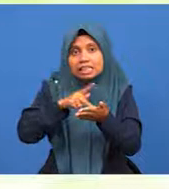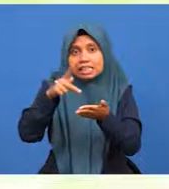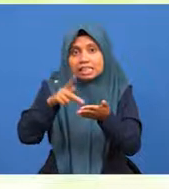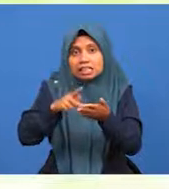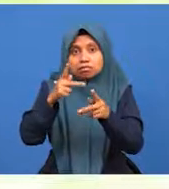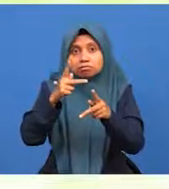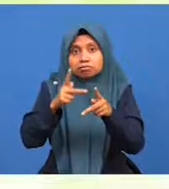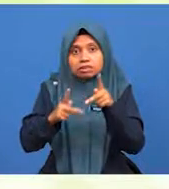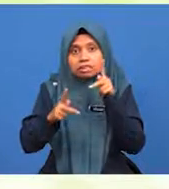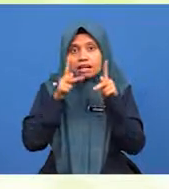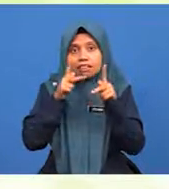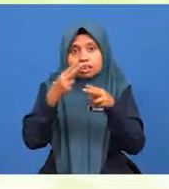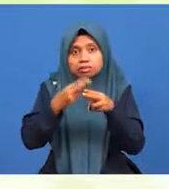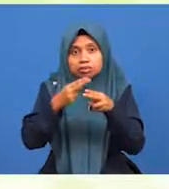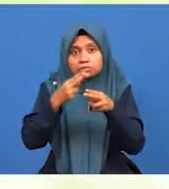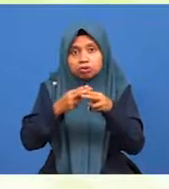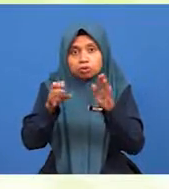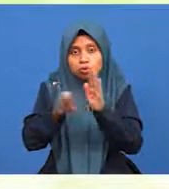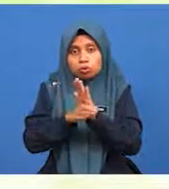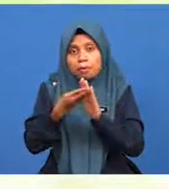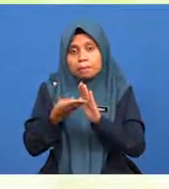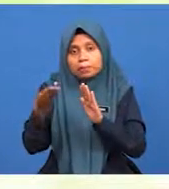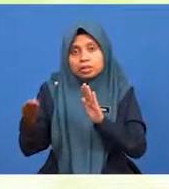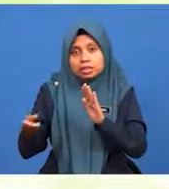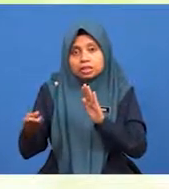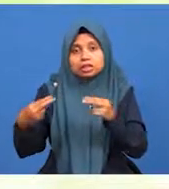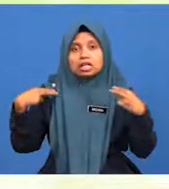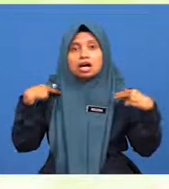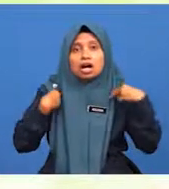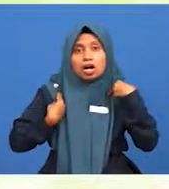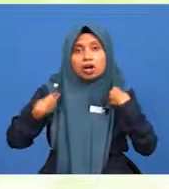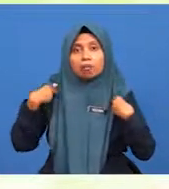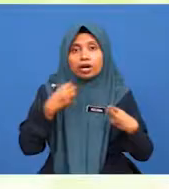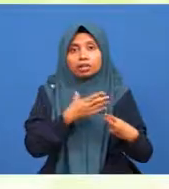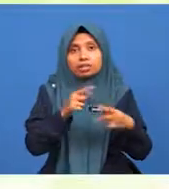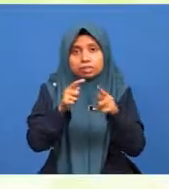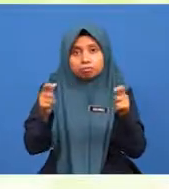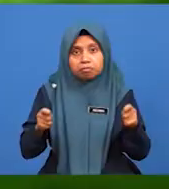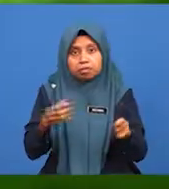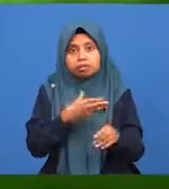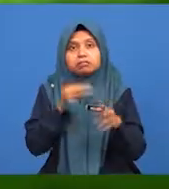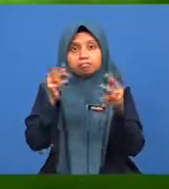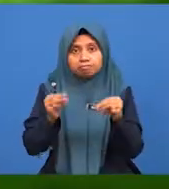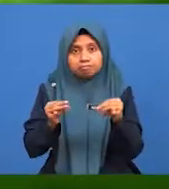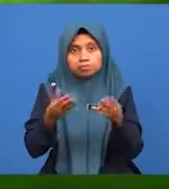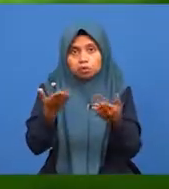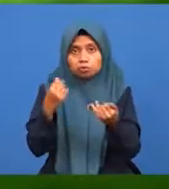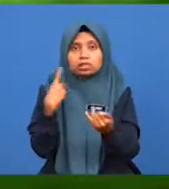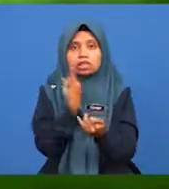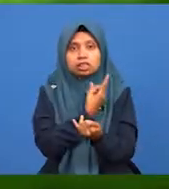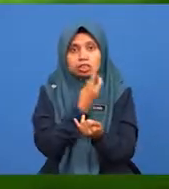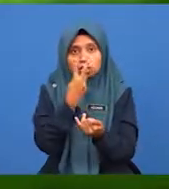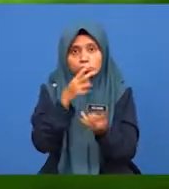nama seperti benda, haiwan, tempat dan manusia. Mari kita